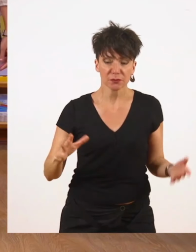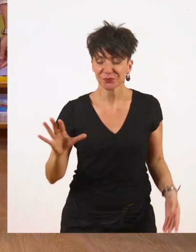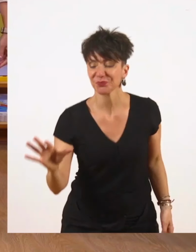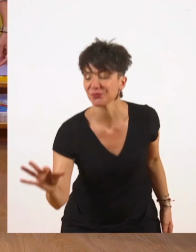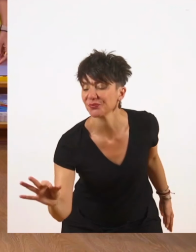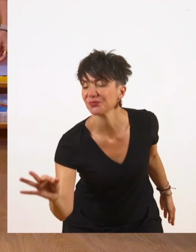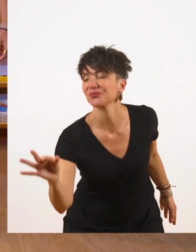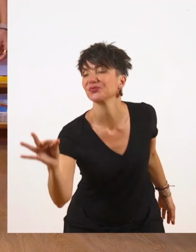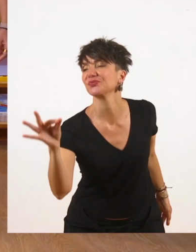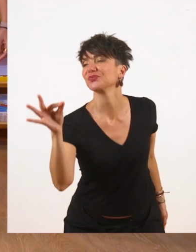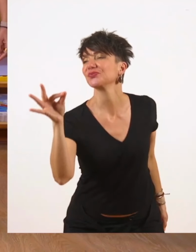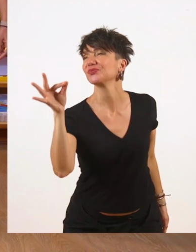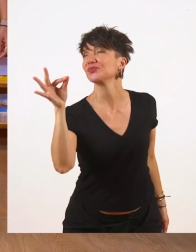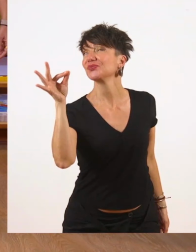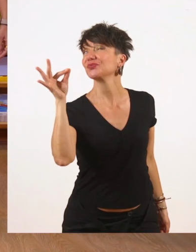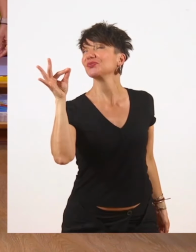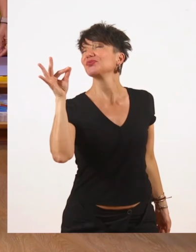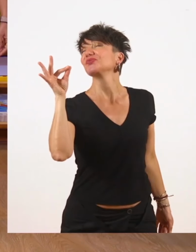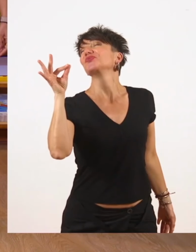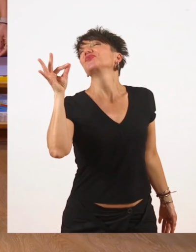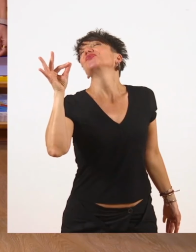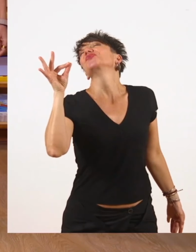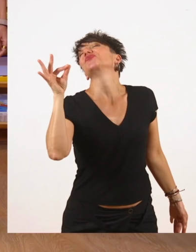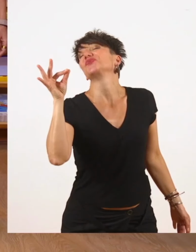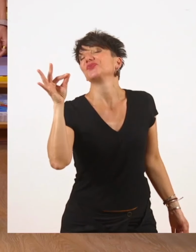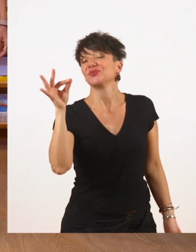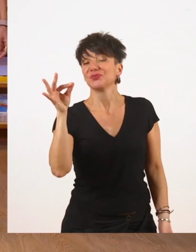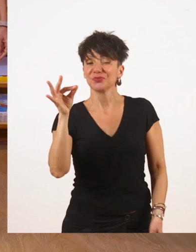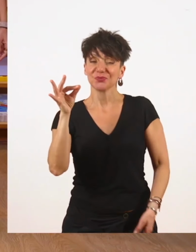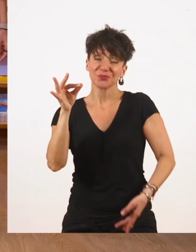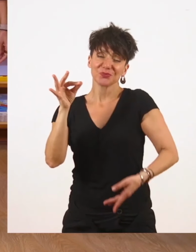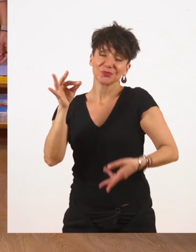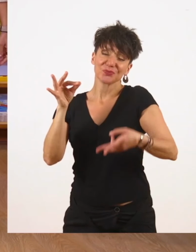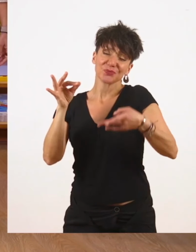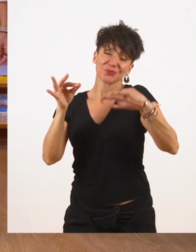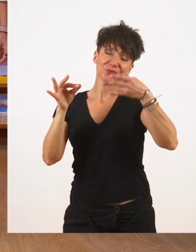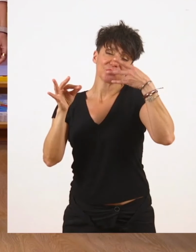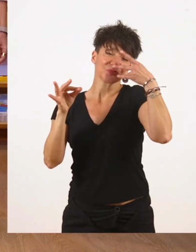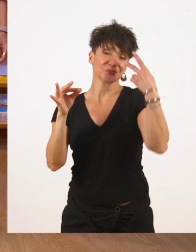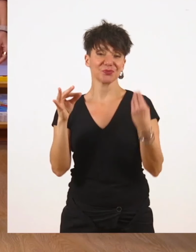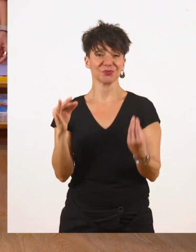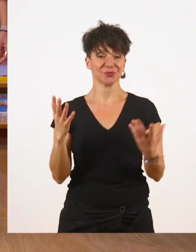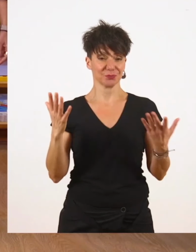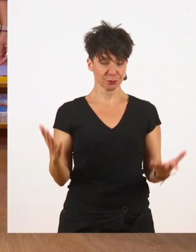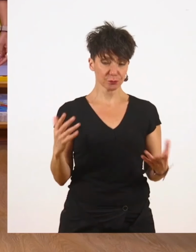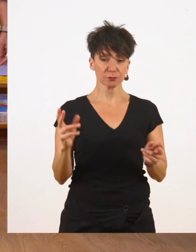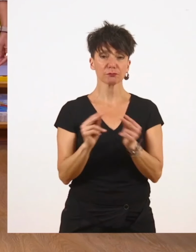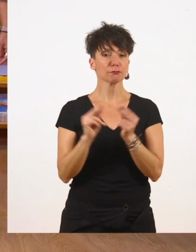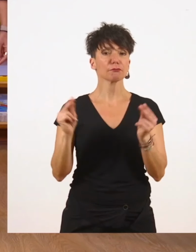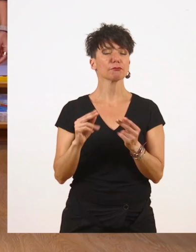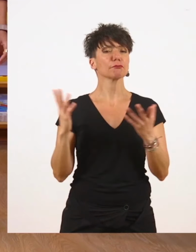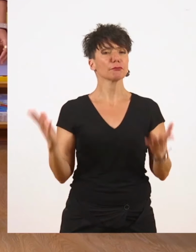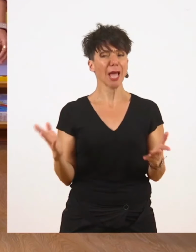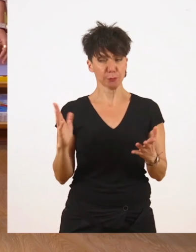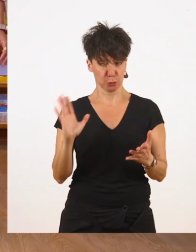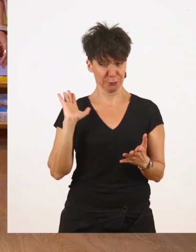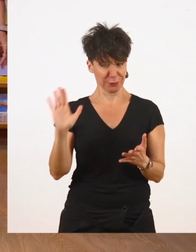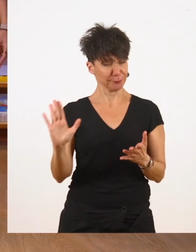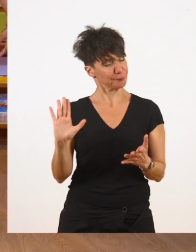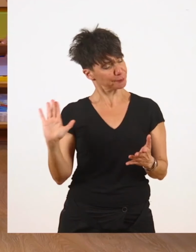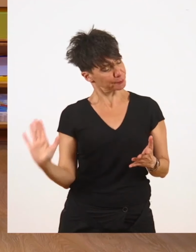μύτη σου. Μύρισε απαλά. Ευωδιά, πολύ ωραία. Και τώρα κάτι λίγο δύσκολο.